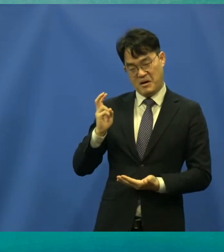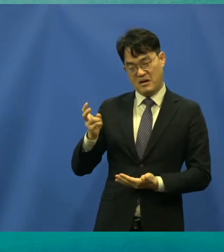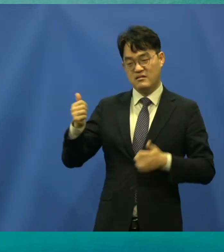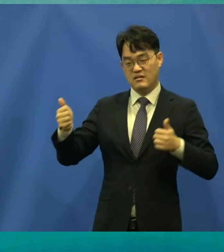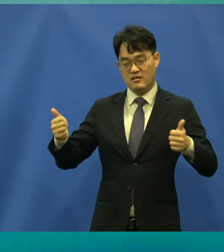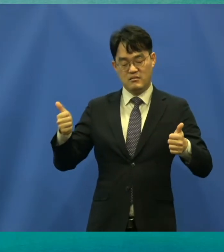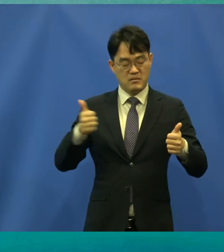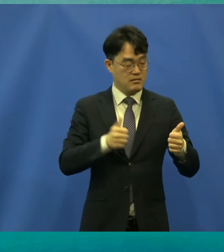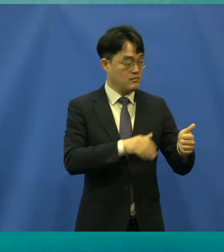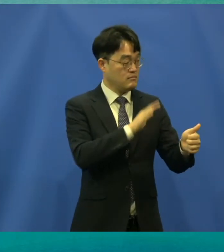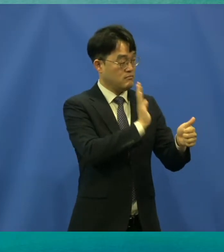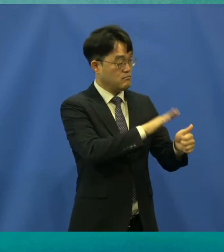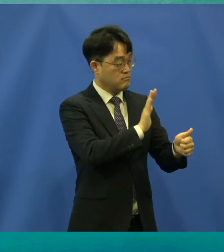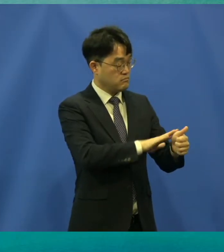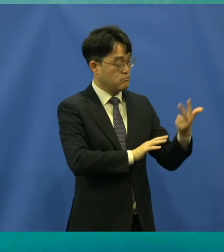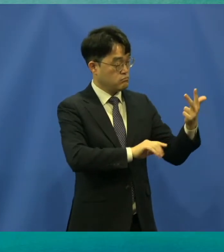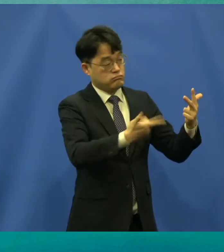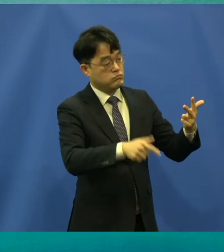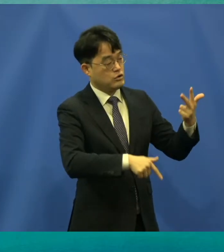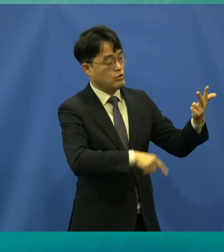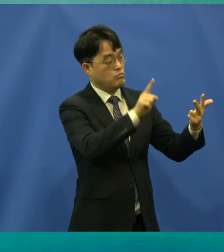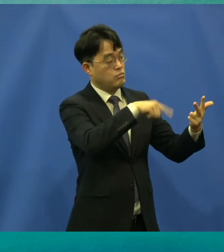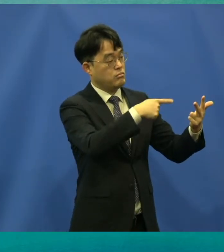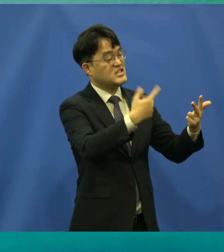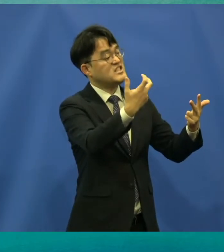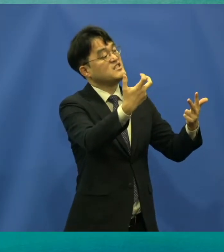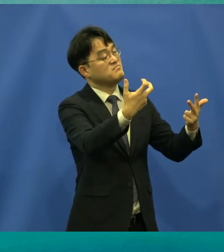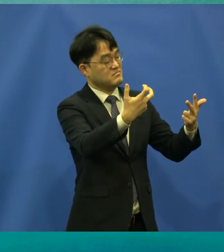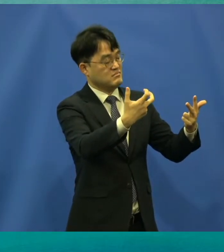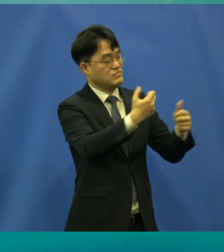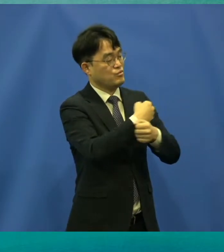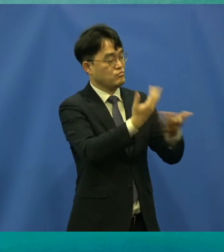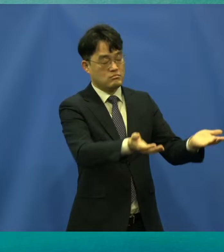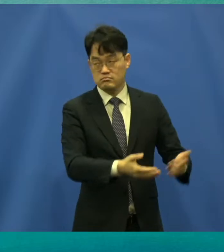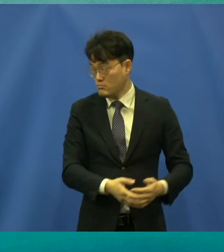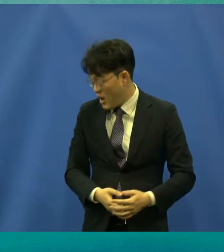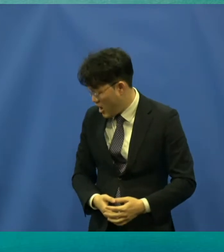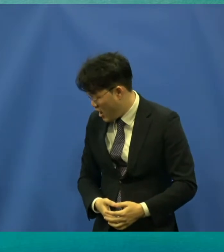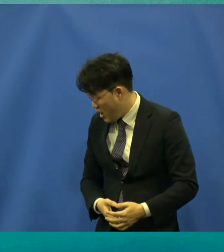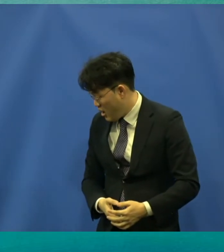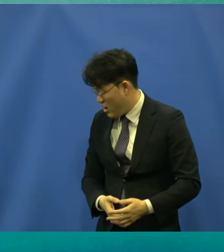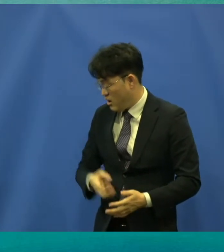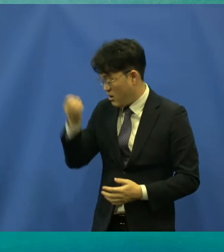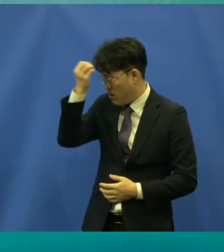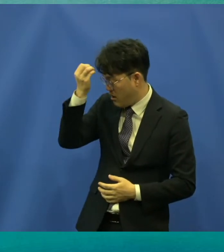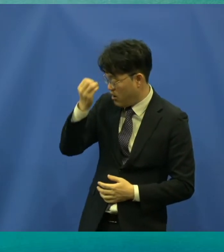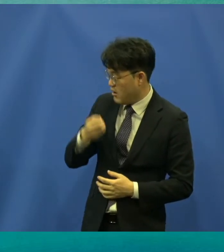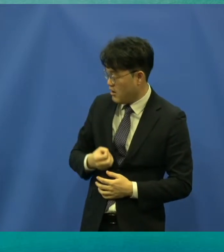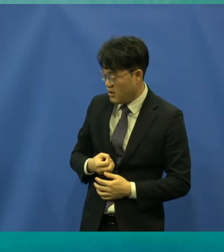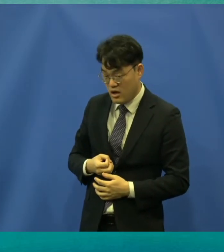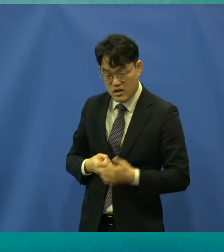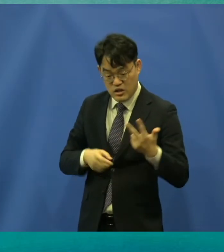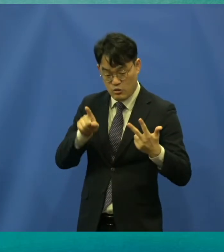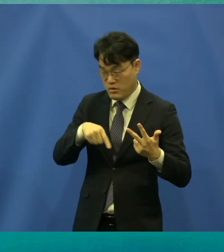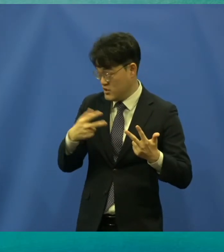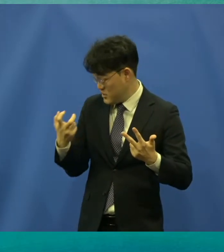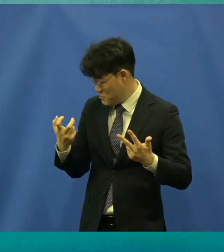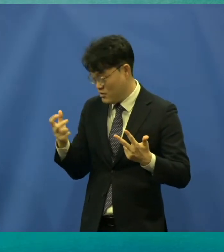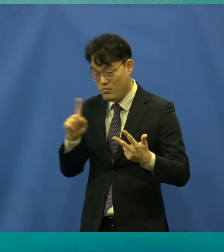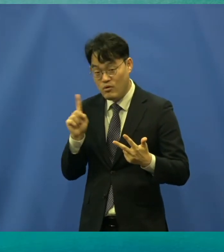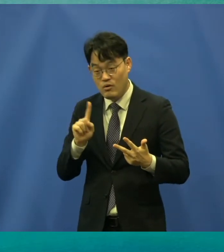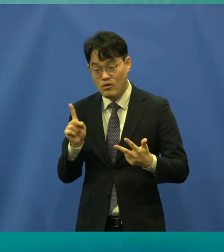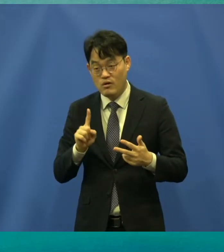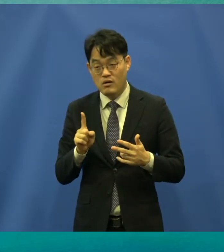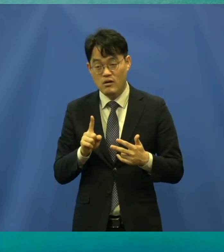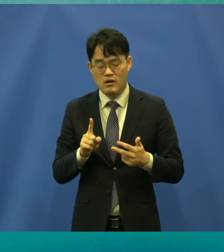70번에 7번이라도 용서해라. 아마 베드로가 기절했을 겁니다. 무슨 뜻이죠?